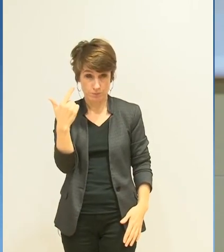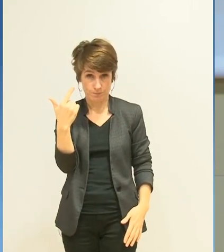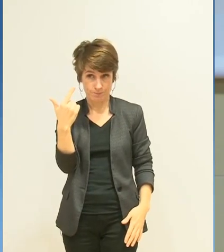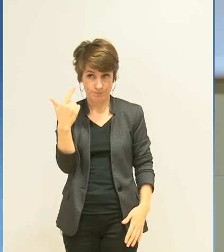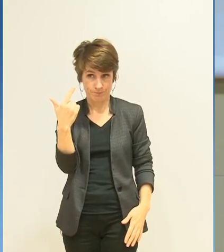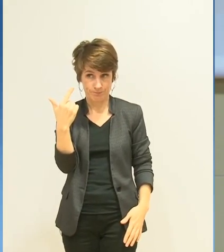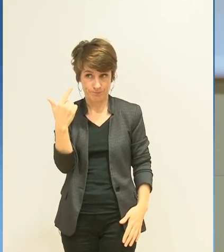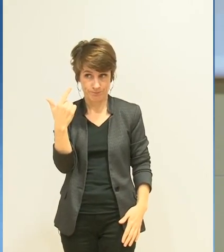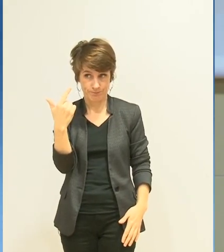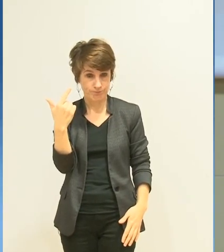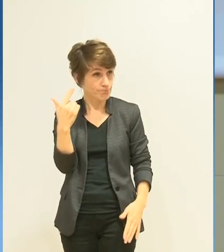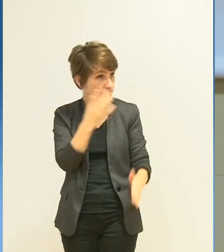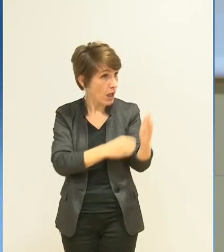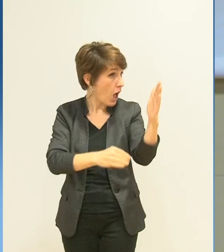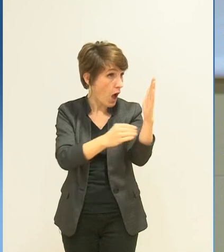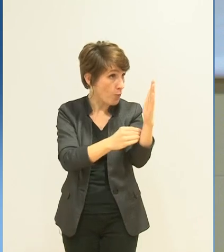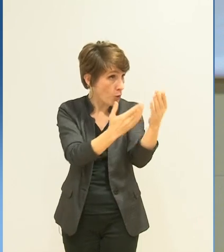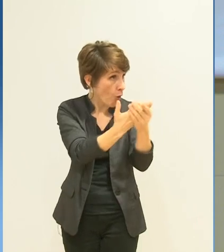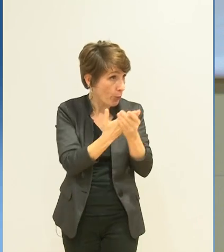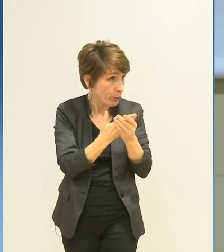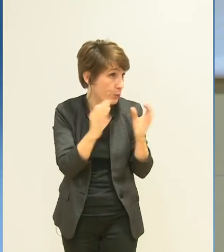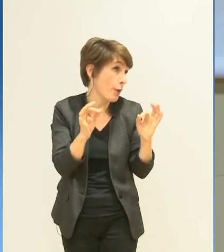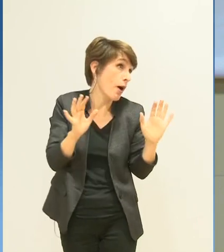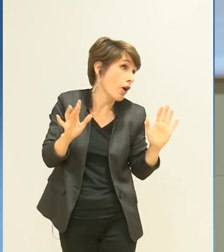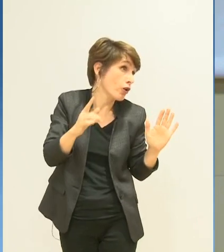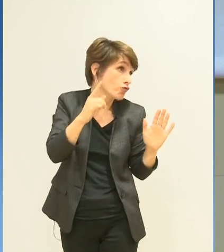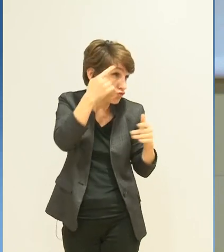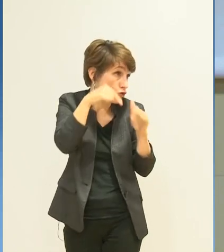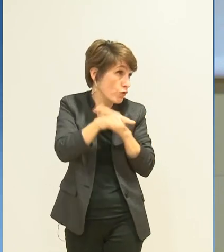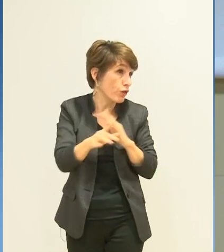vous déposez pas l'amendement la magouille bien j'imagine